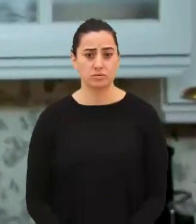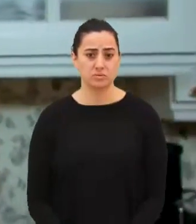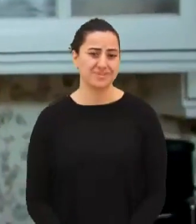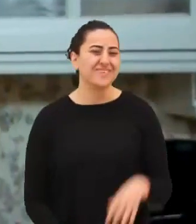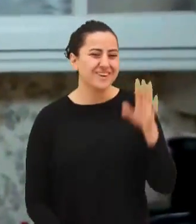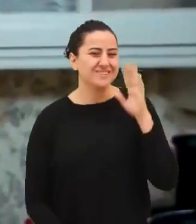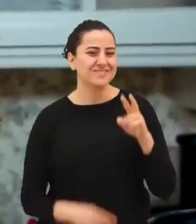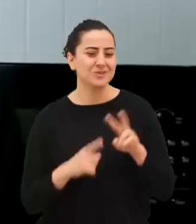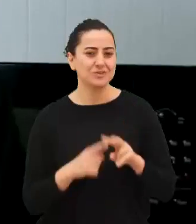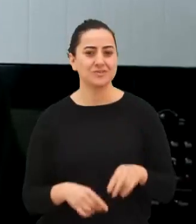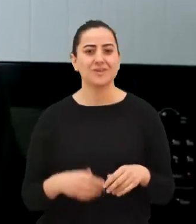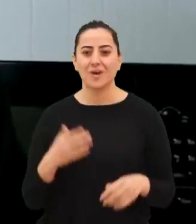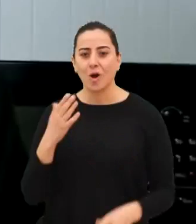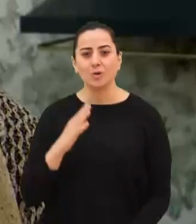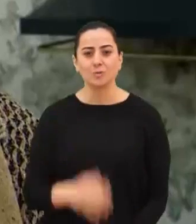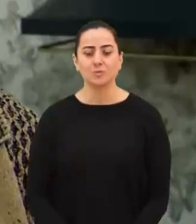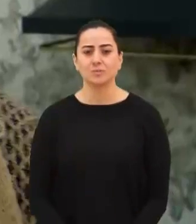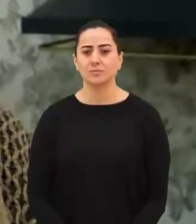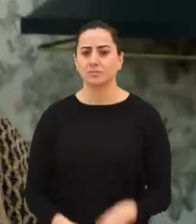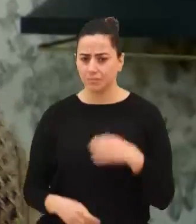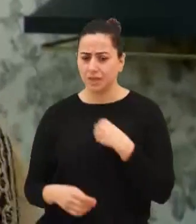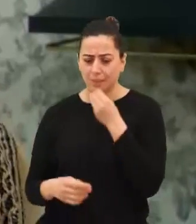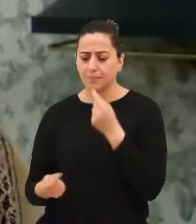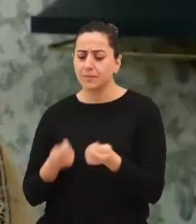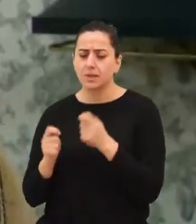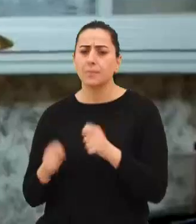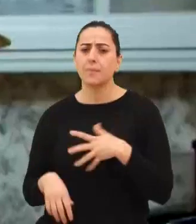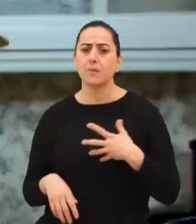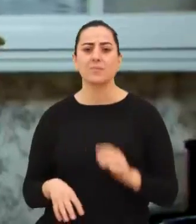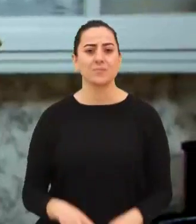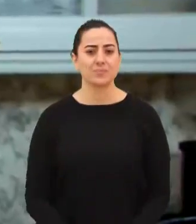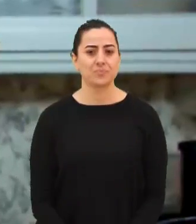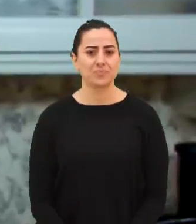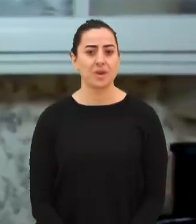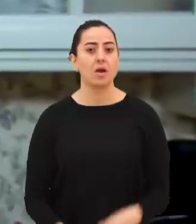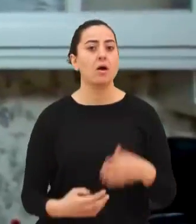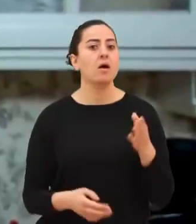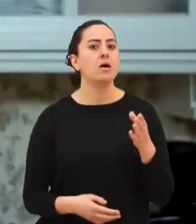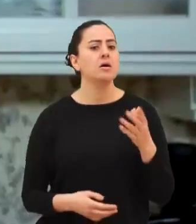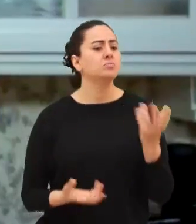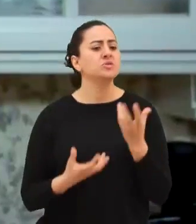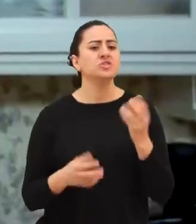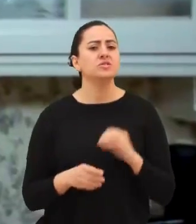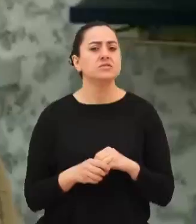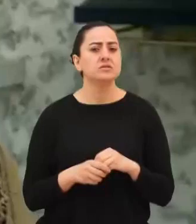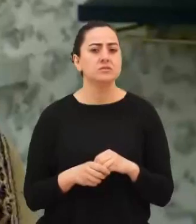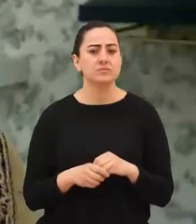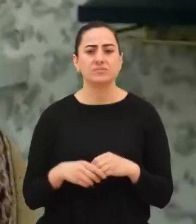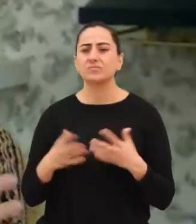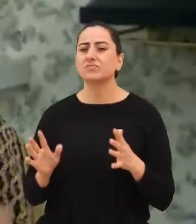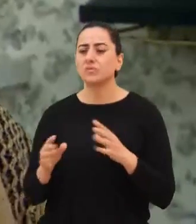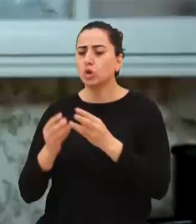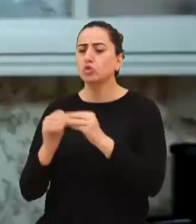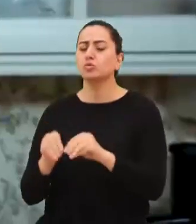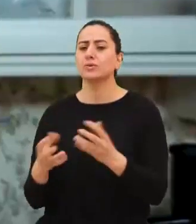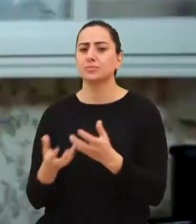Hoş geldin Roş bu arada. Hoş bulduk Rüya. Ben size hemen yiyecek bir şeyler hazırlarım. Aa, ne pişiriyorsun tencerede? Aa,